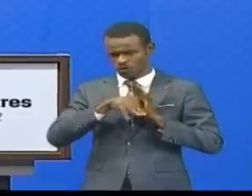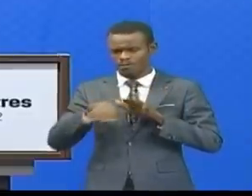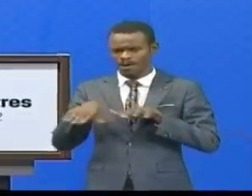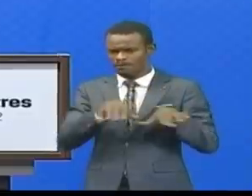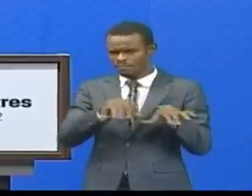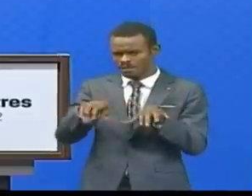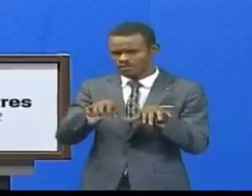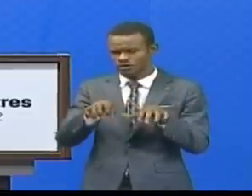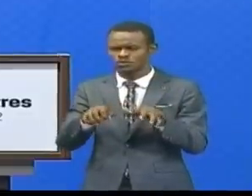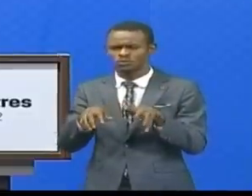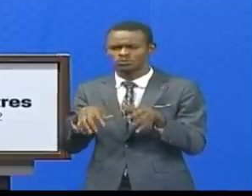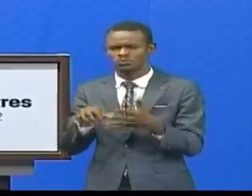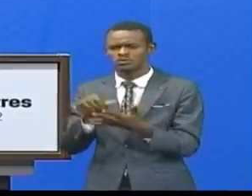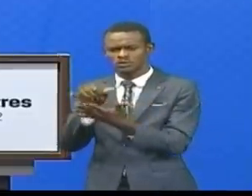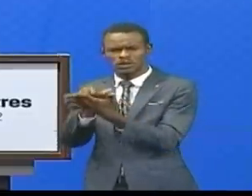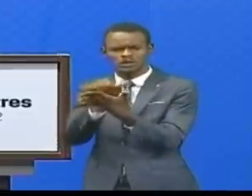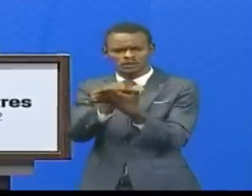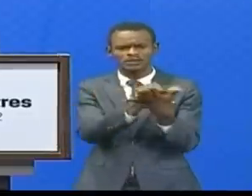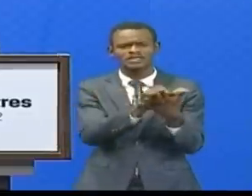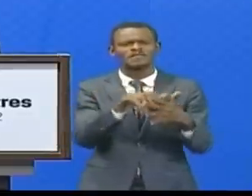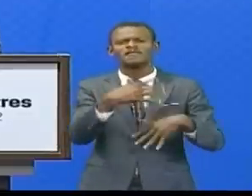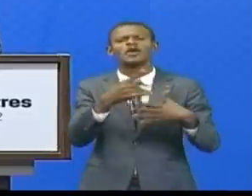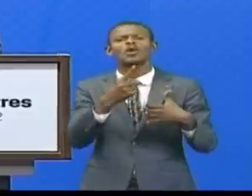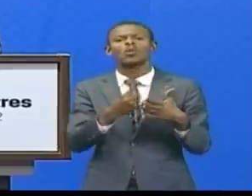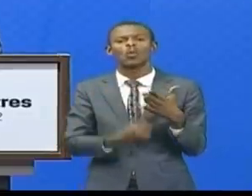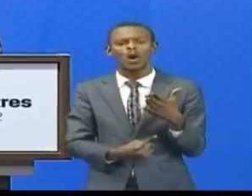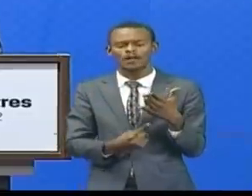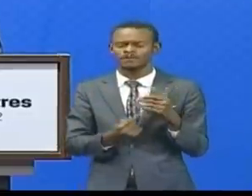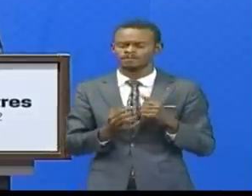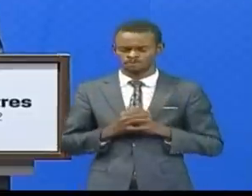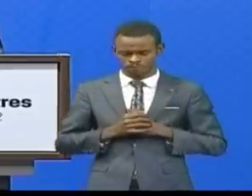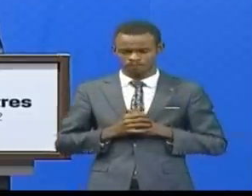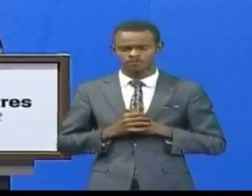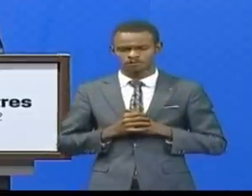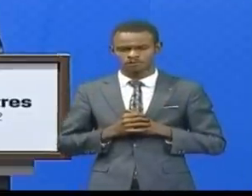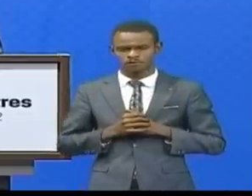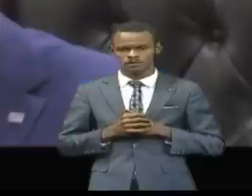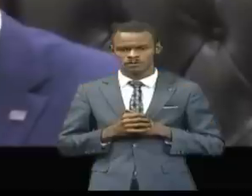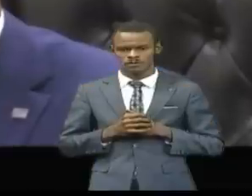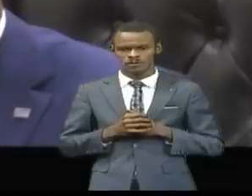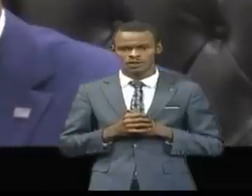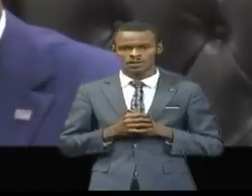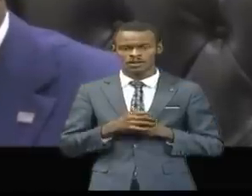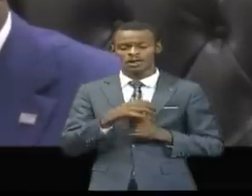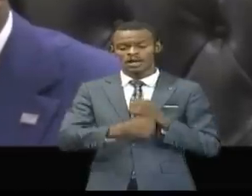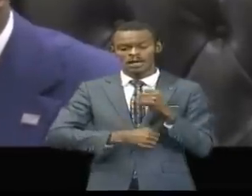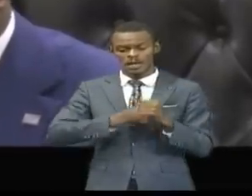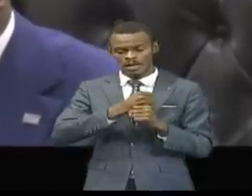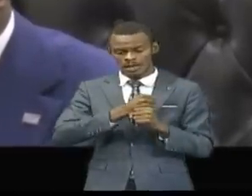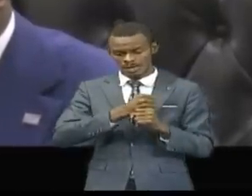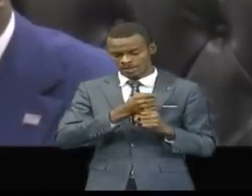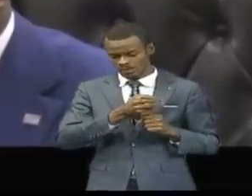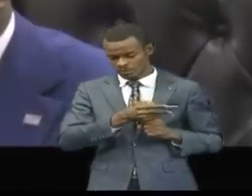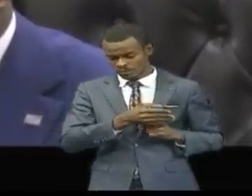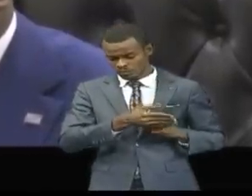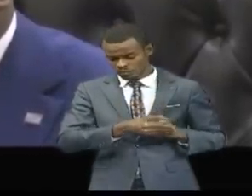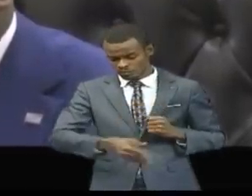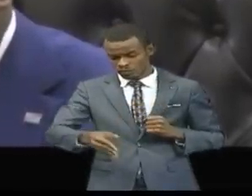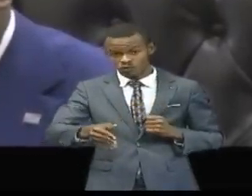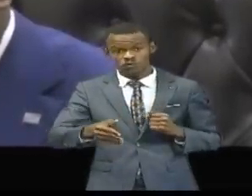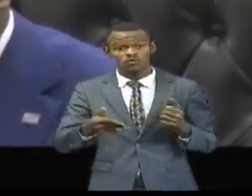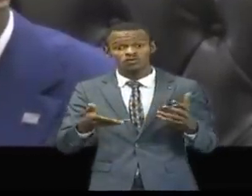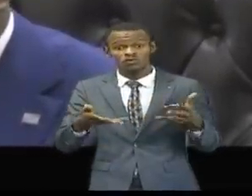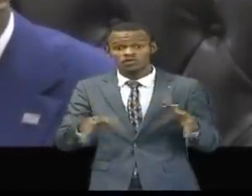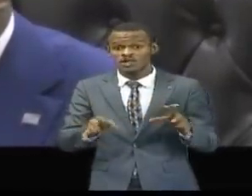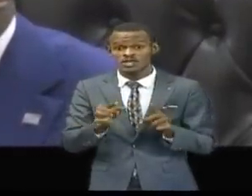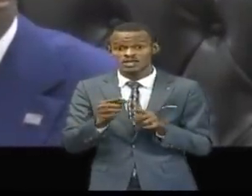À 2 mois de la fin de l'année en cours, le Premier ministre a estimé que c'est une occasion pour le